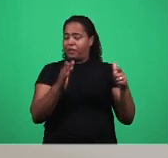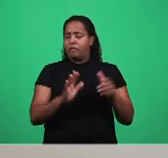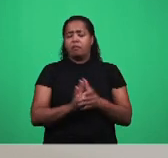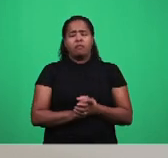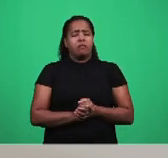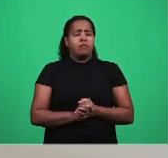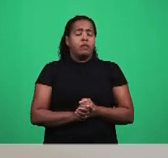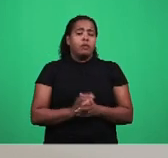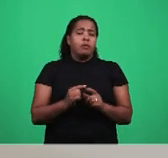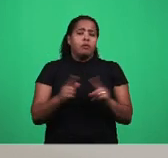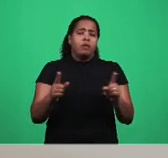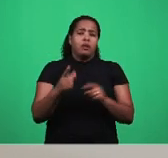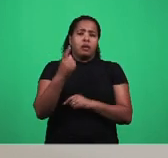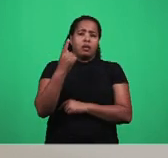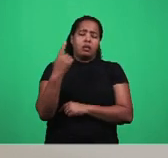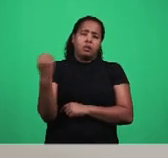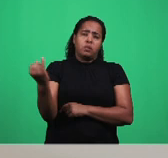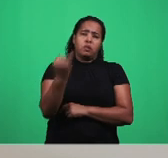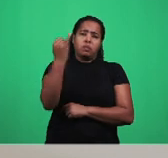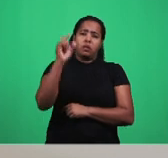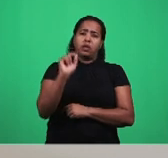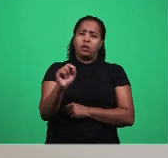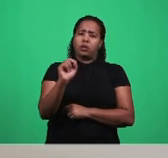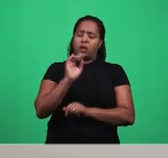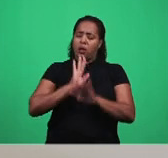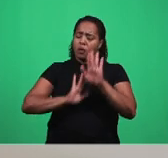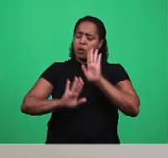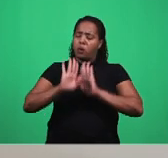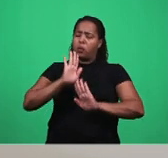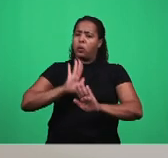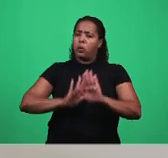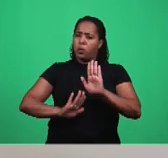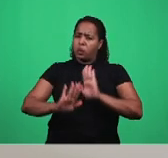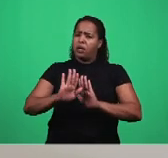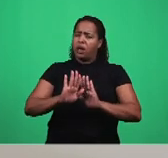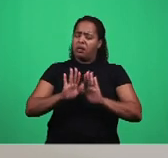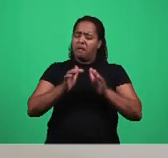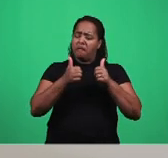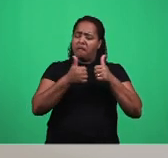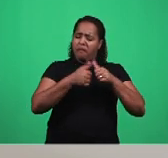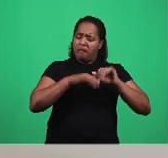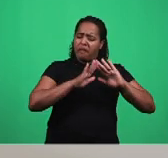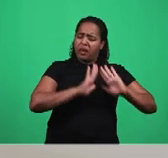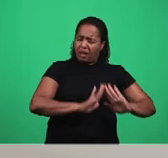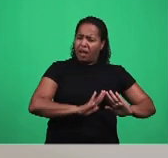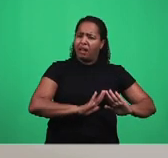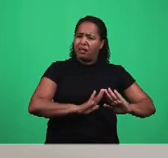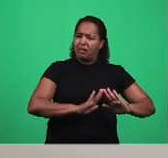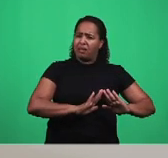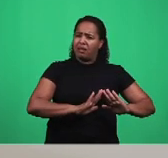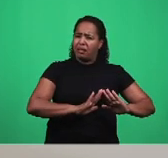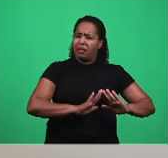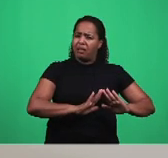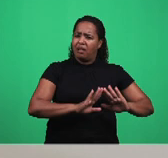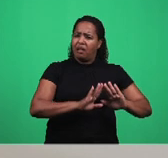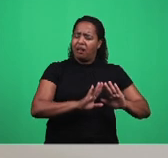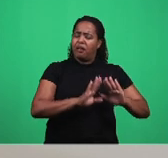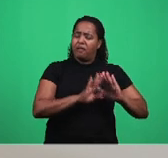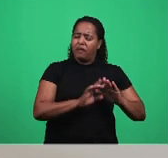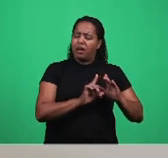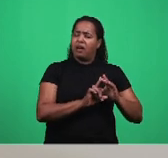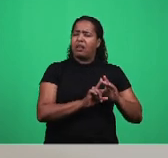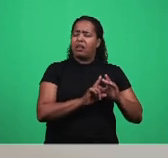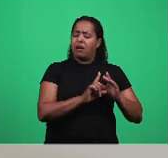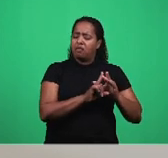retenir à ce qui est nécessaire. Vous pouvez rester à la maison, vous pouvez vous réserver, faites